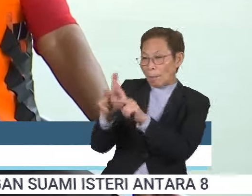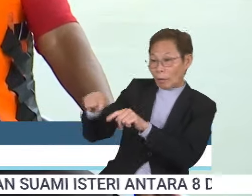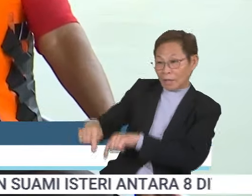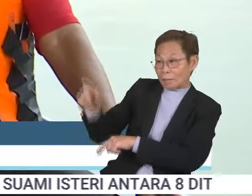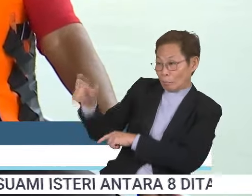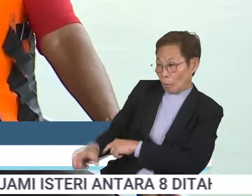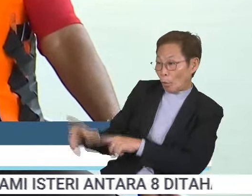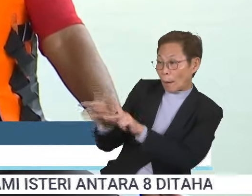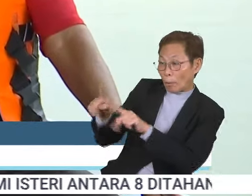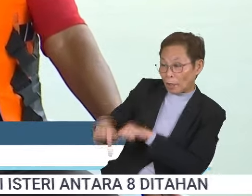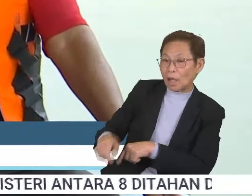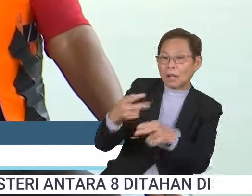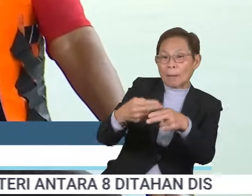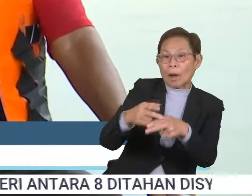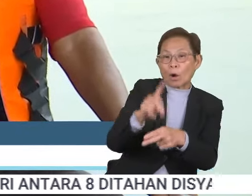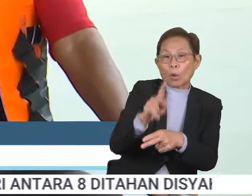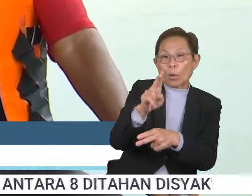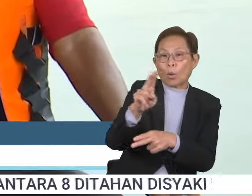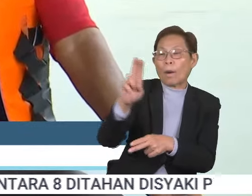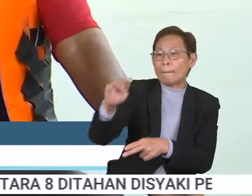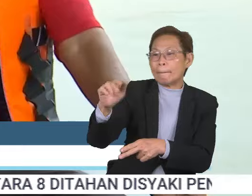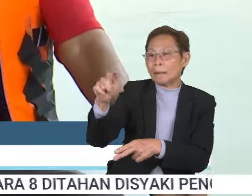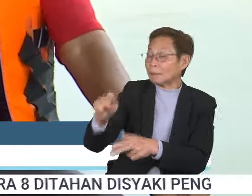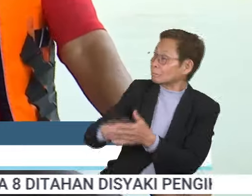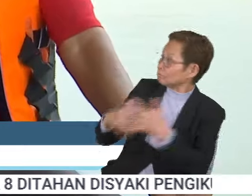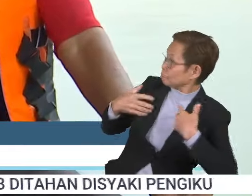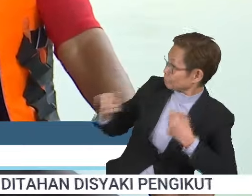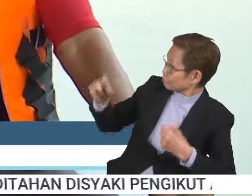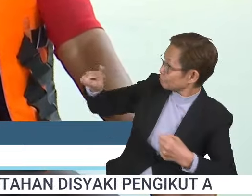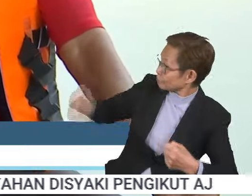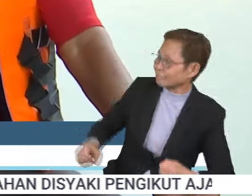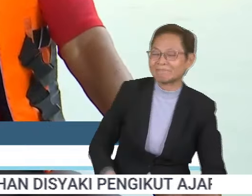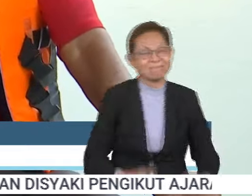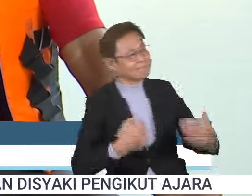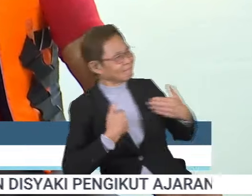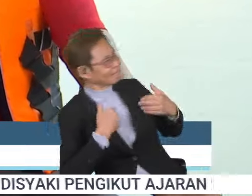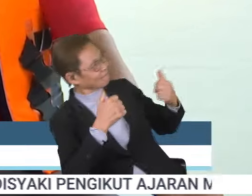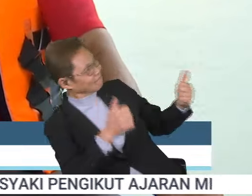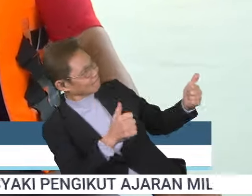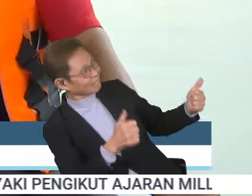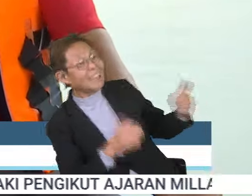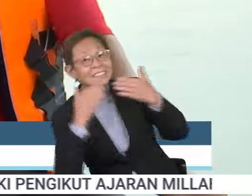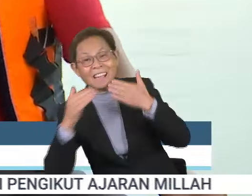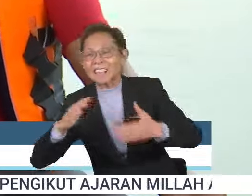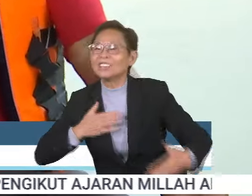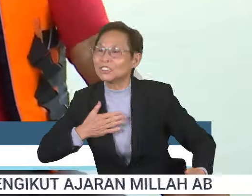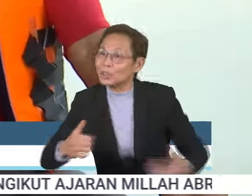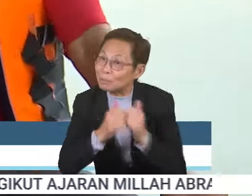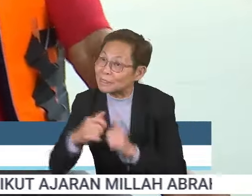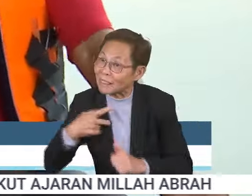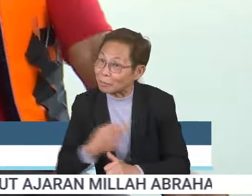ini iaitu Kumat bin Ku Besar. Apa khabar? Khabar baik. Terima kasih kerana sudi untuk bersama